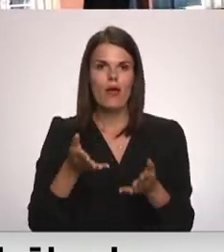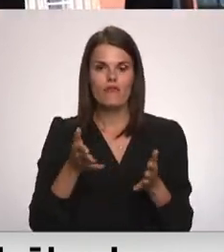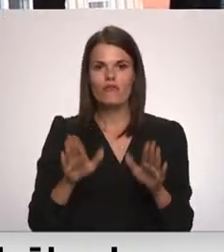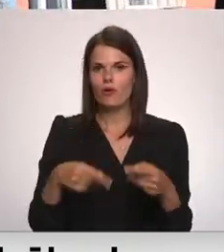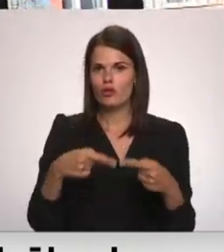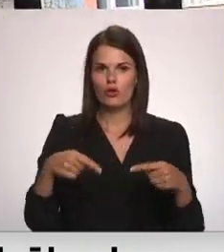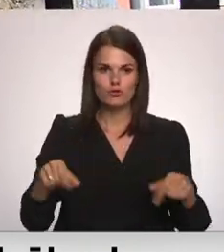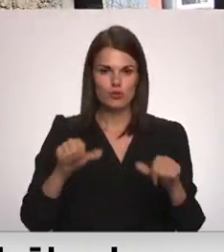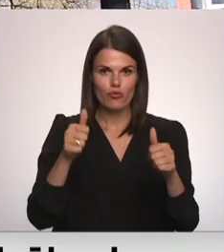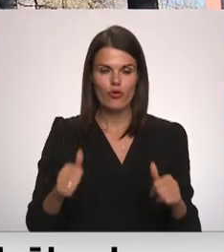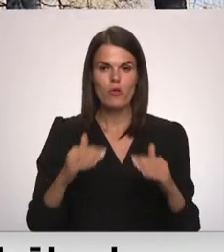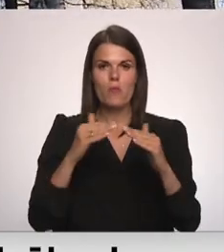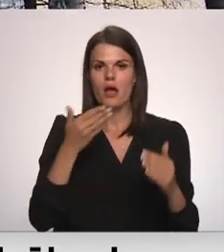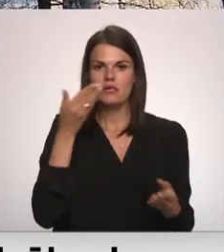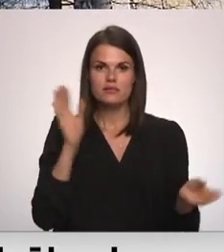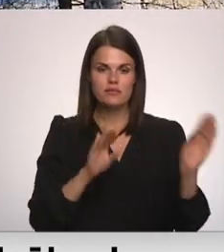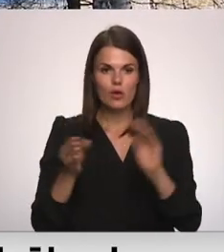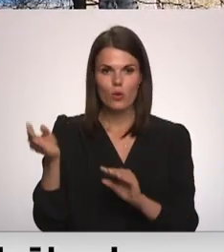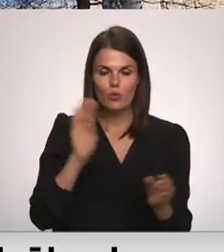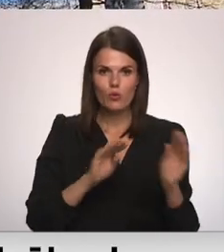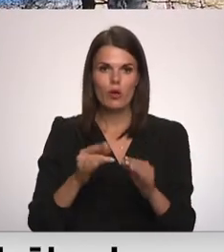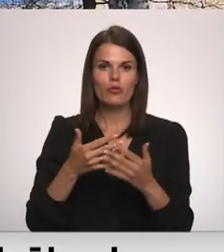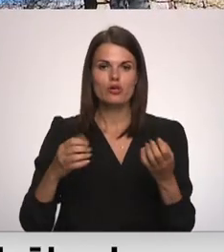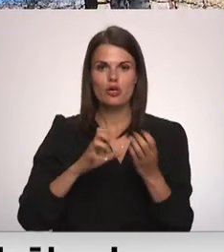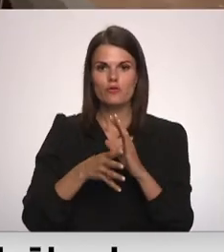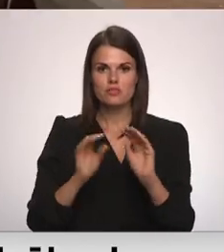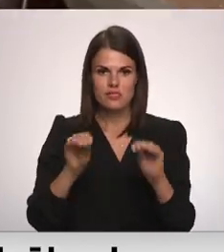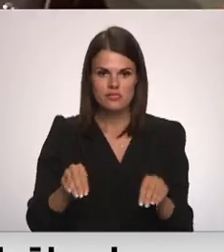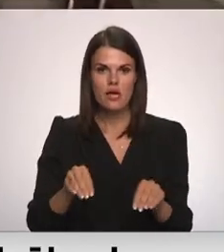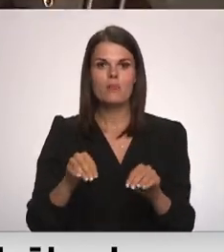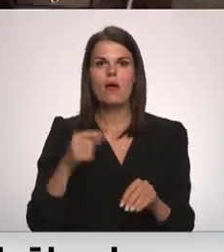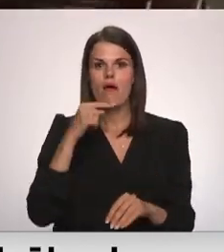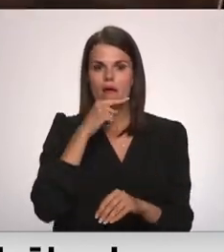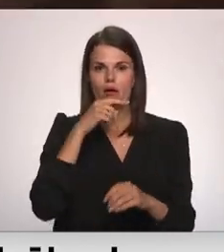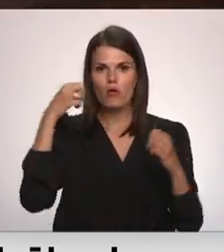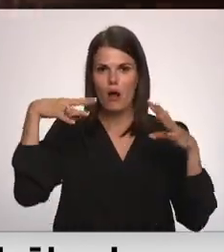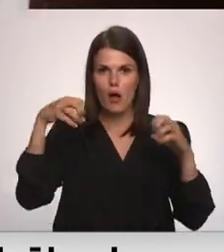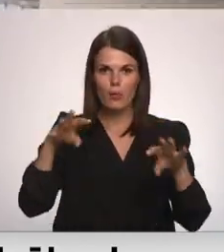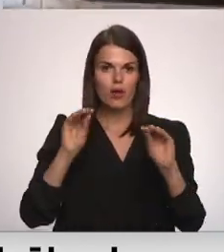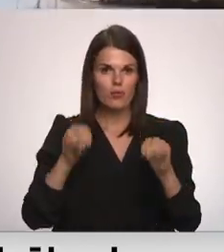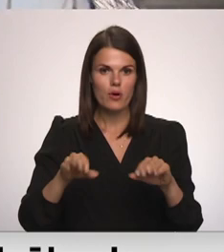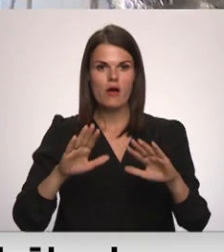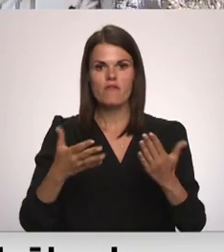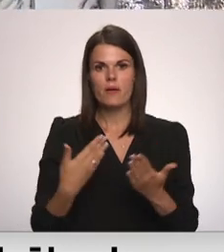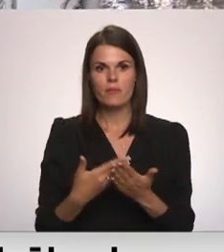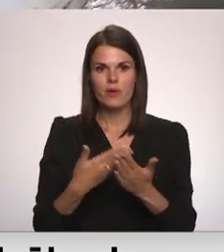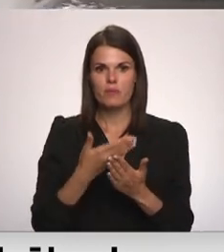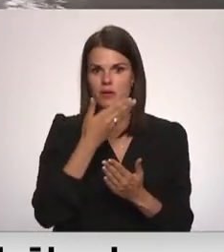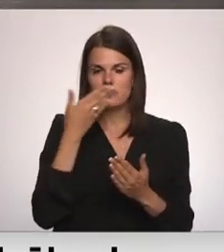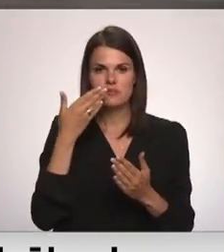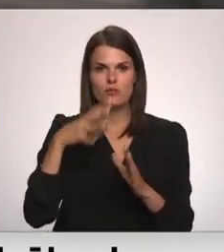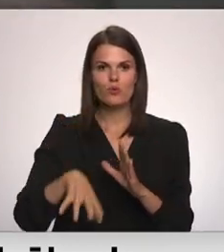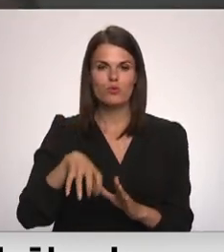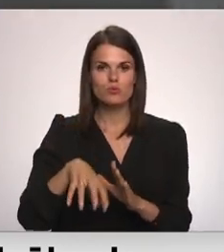dažādos veidos. Rēkas siltināšanu, rekuperācijas sistēmas uzstādīšanu, ekonomiska apgaismojuma ierīkošanu vai, piemēram,